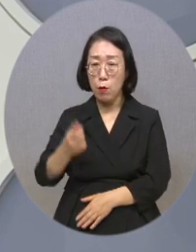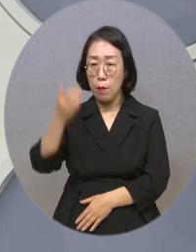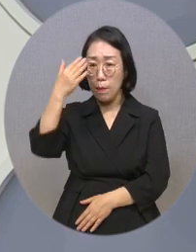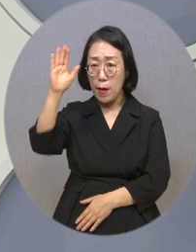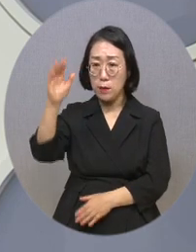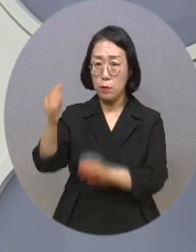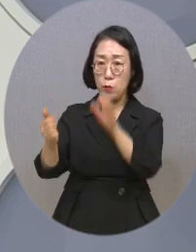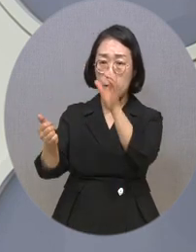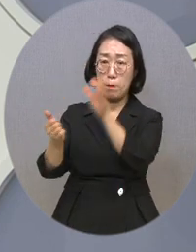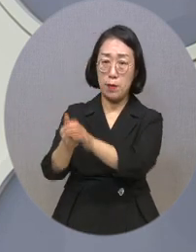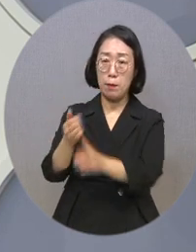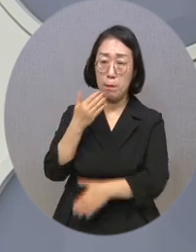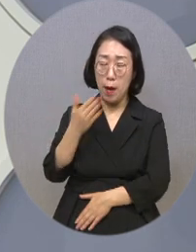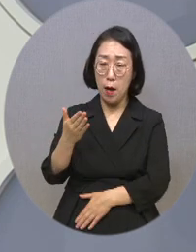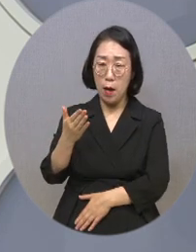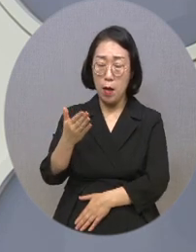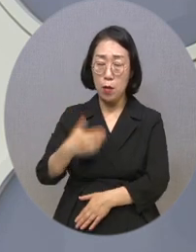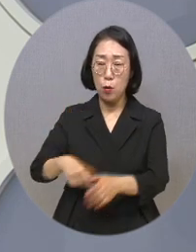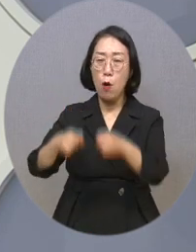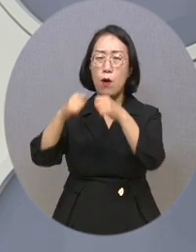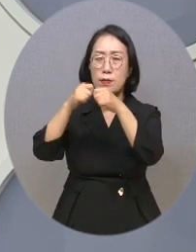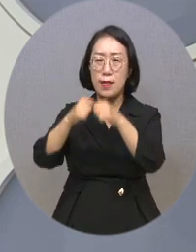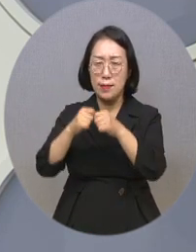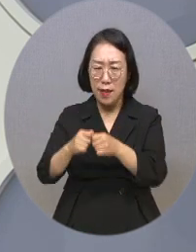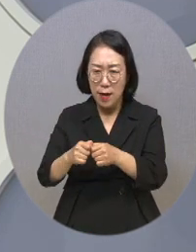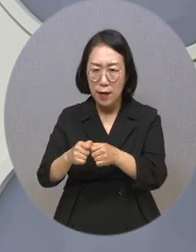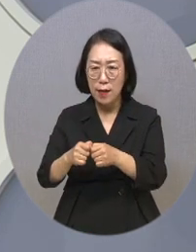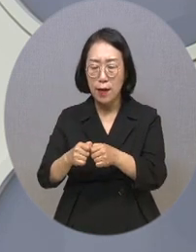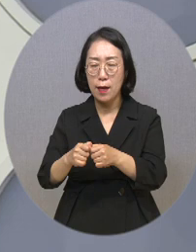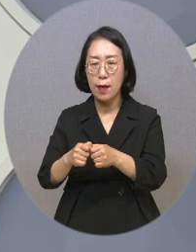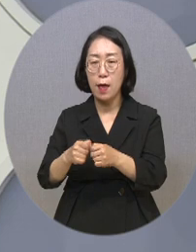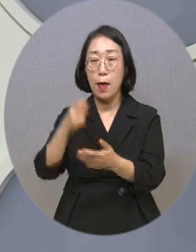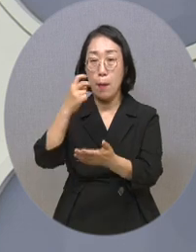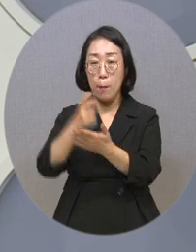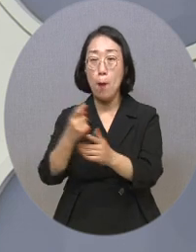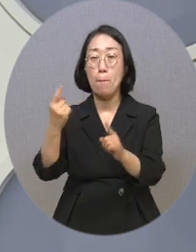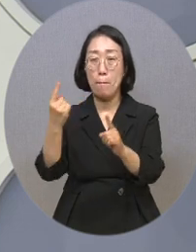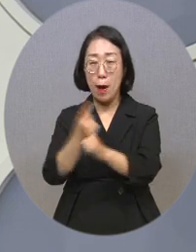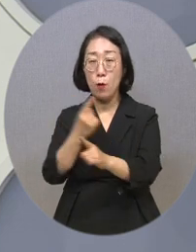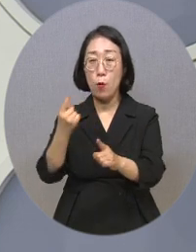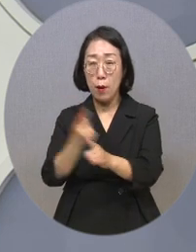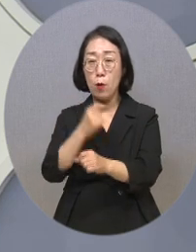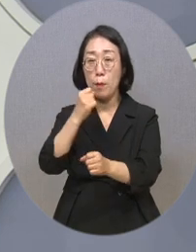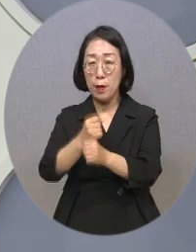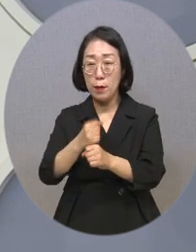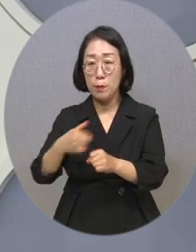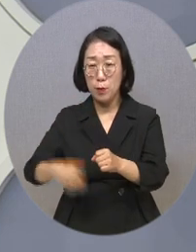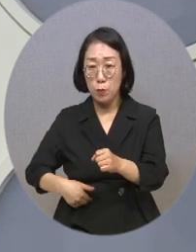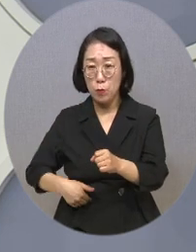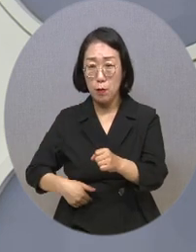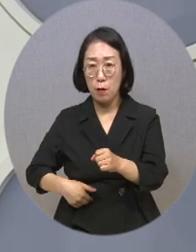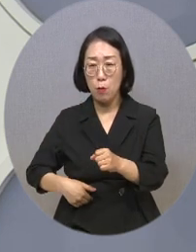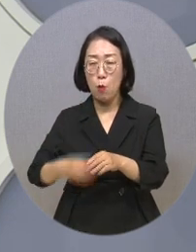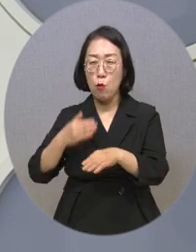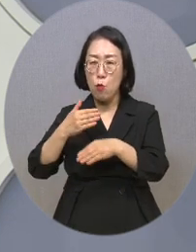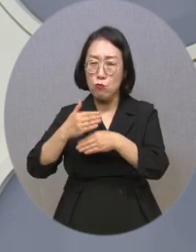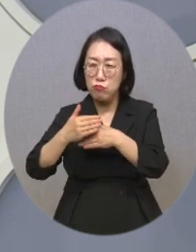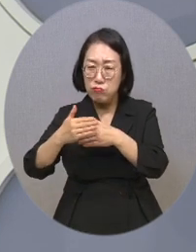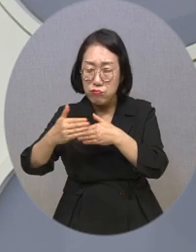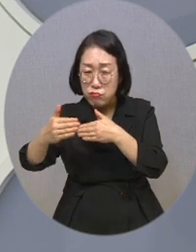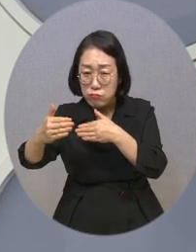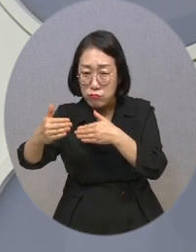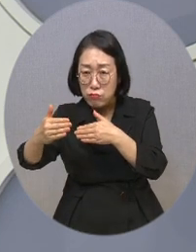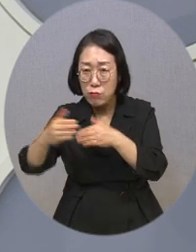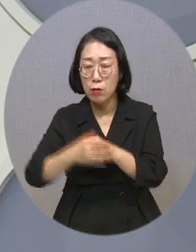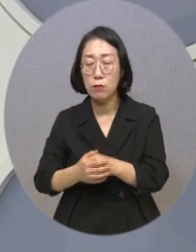그래서 그걸 더 촘촘히 그거를 바꿔가지고 입법을 해야 되겠다 생각했는데 너무 진전이 돼가지고 그걸 막지는